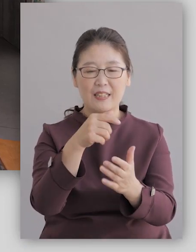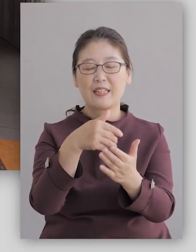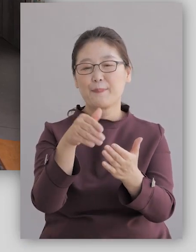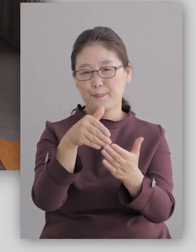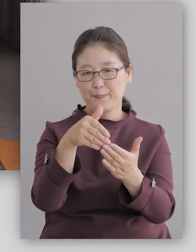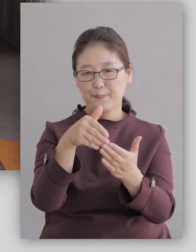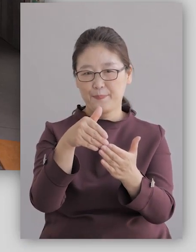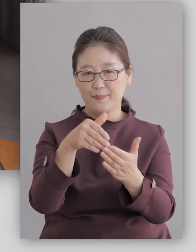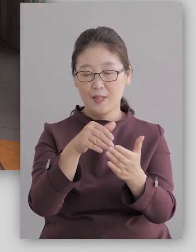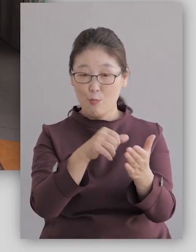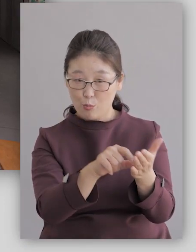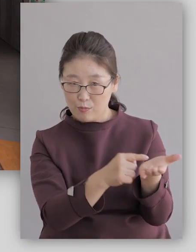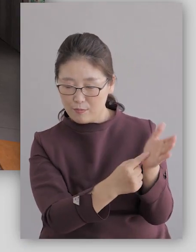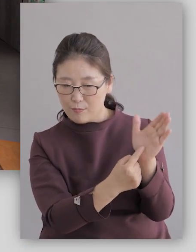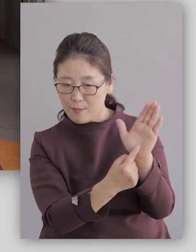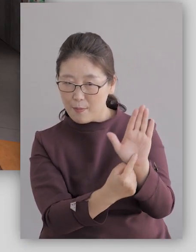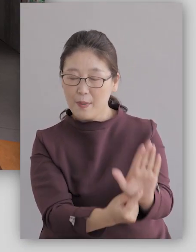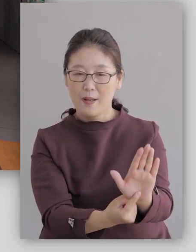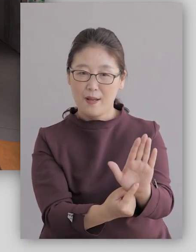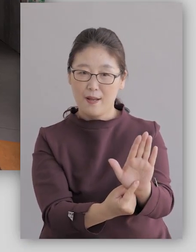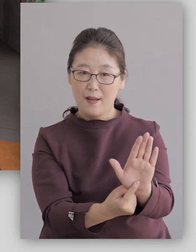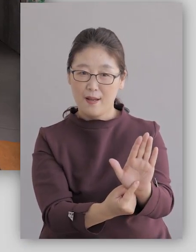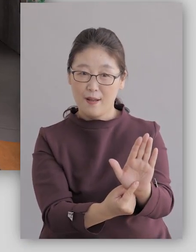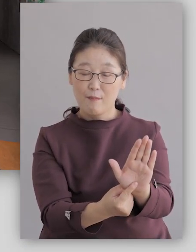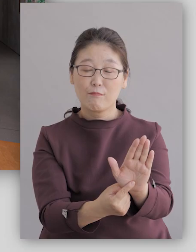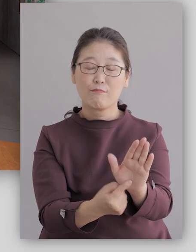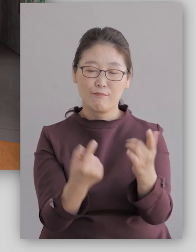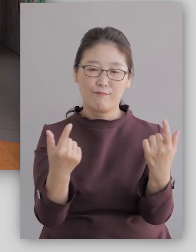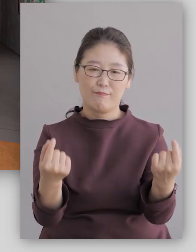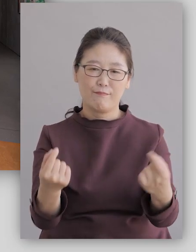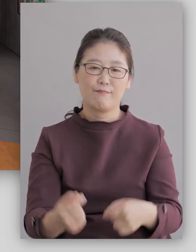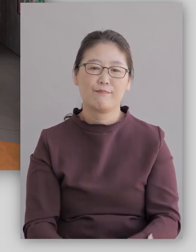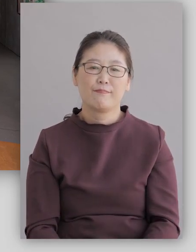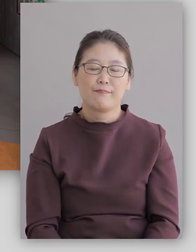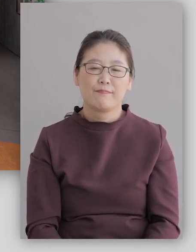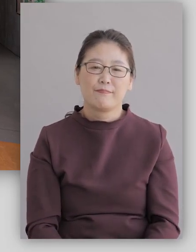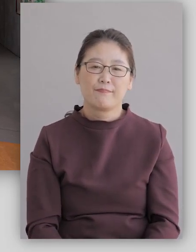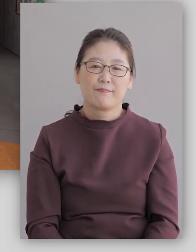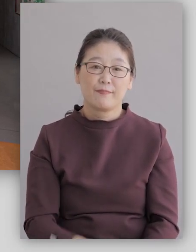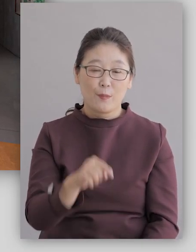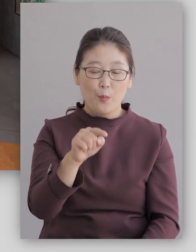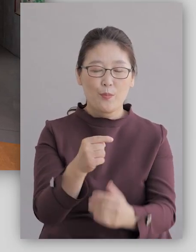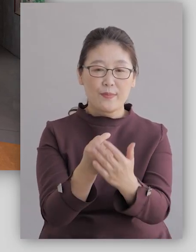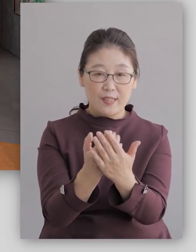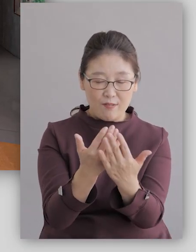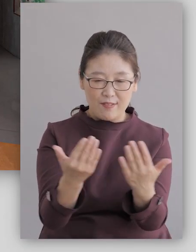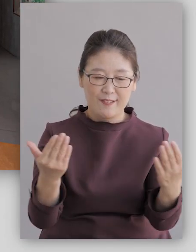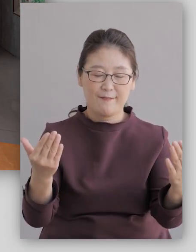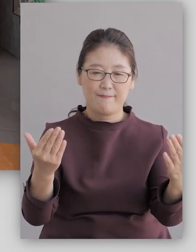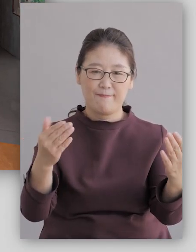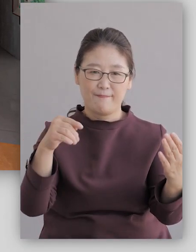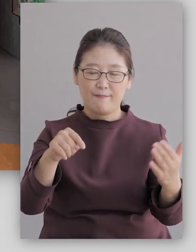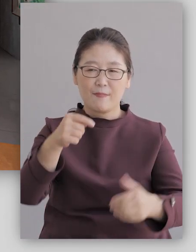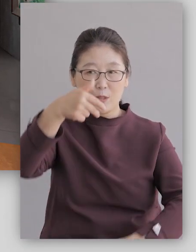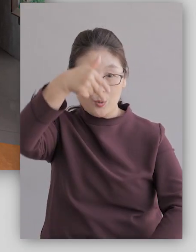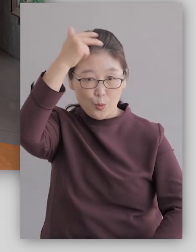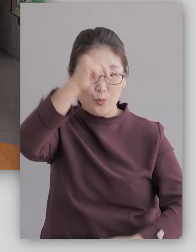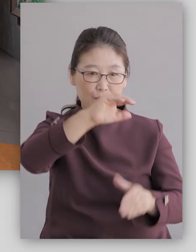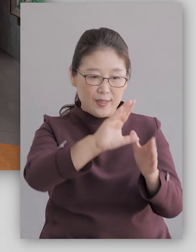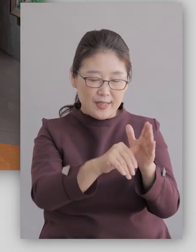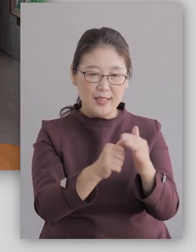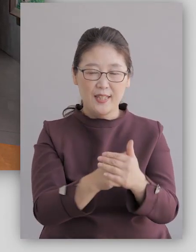중요한 균형 감각을 발견할 수 있었습니다. 그래서 이번 전시에서는